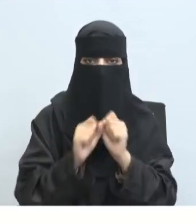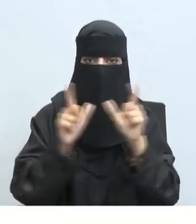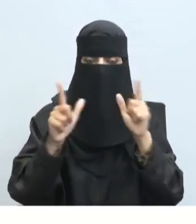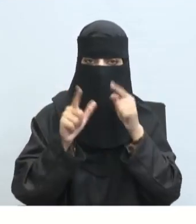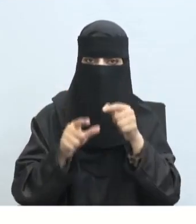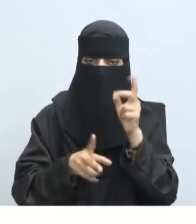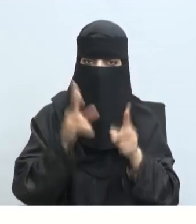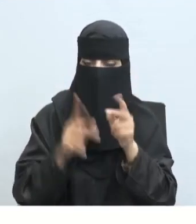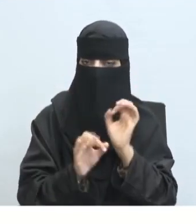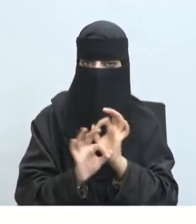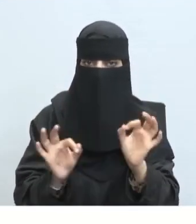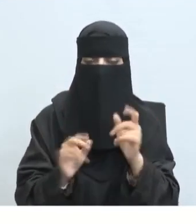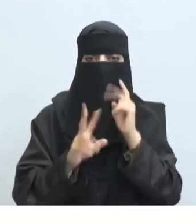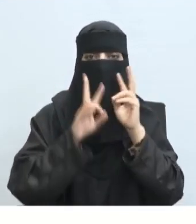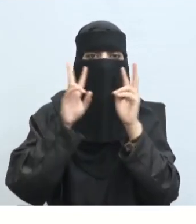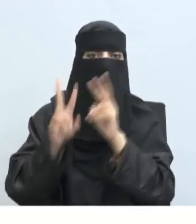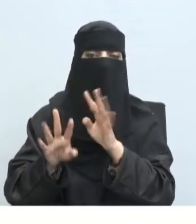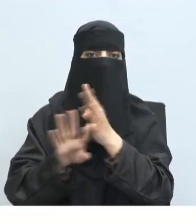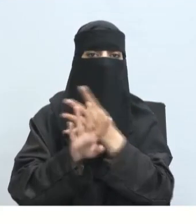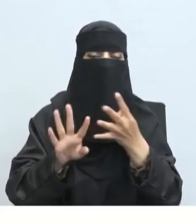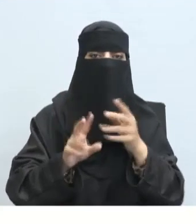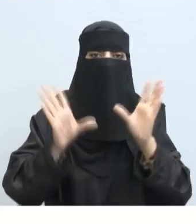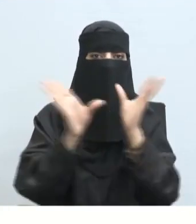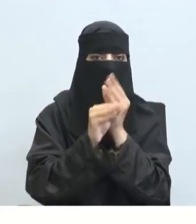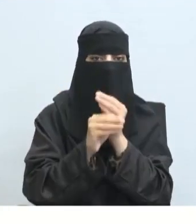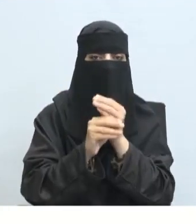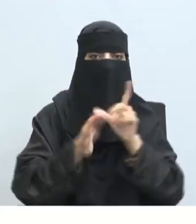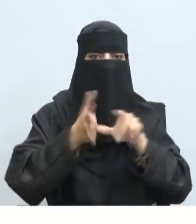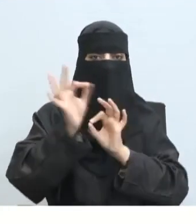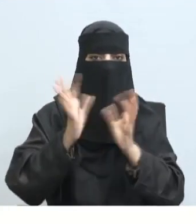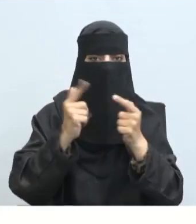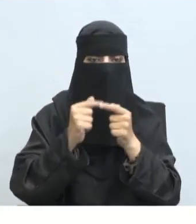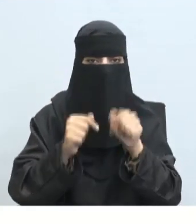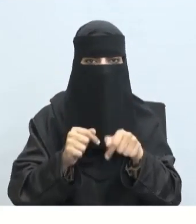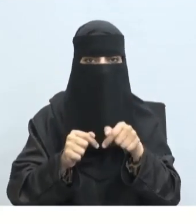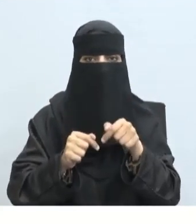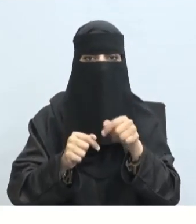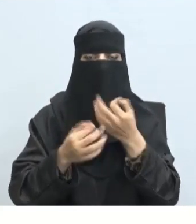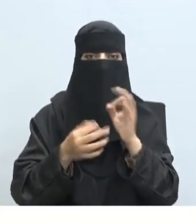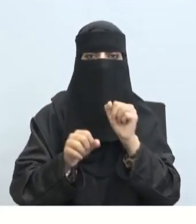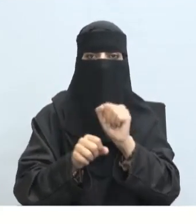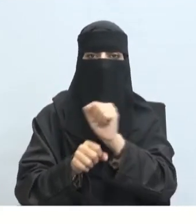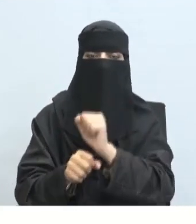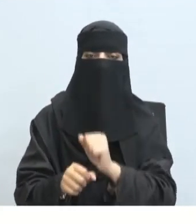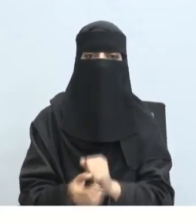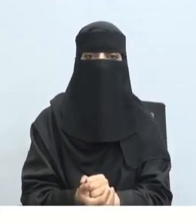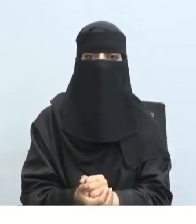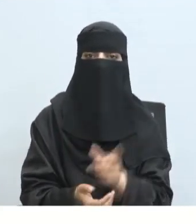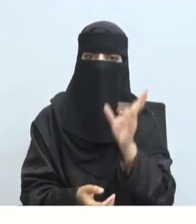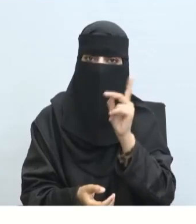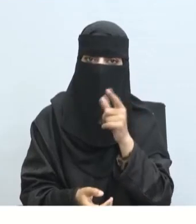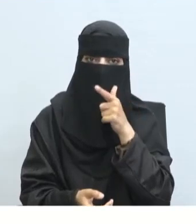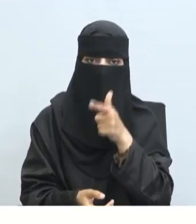الفعاليه بشكل الصحيح ومن خلال وضع خطه تسويقيه استراتيجيه مناسبه لكل فعاليه ذكرنا